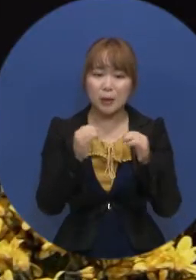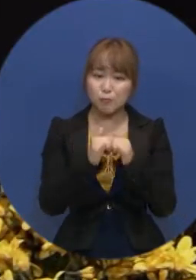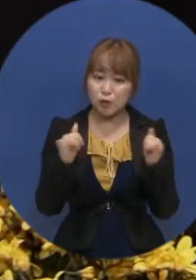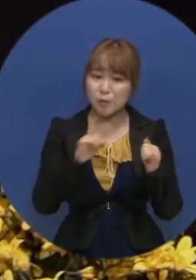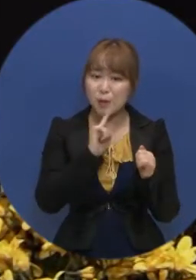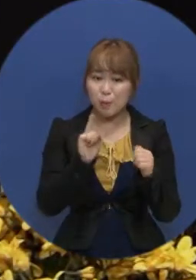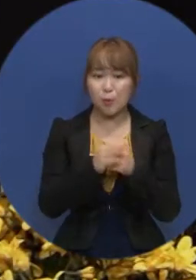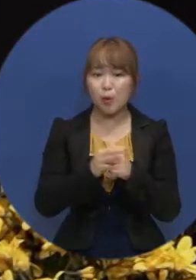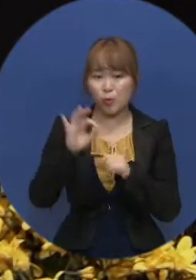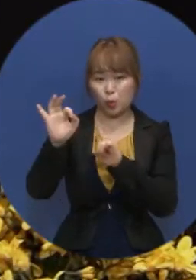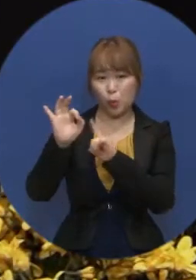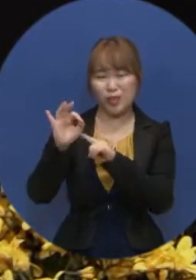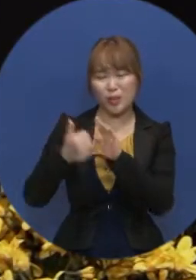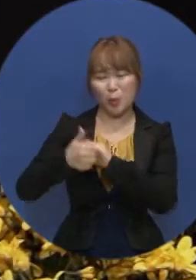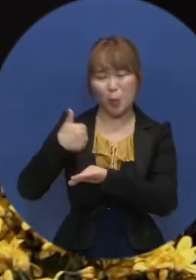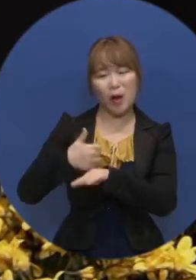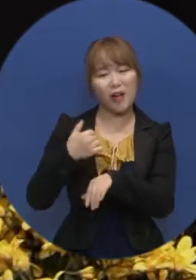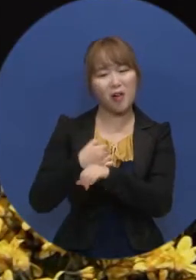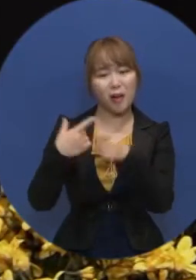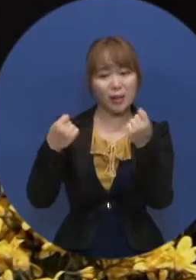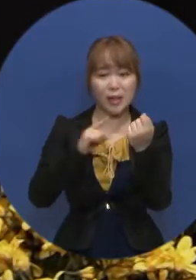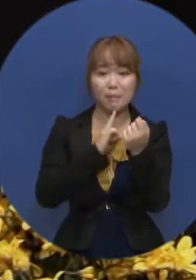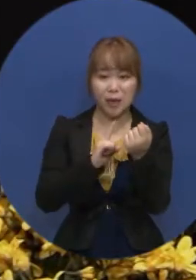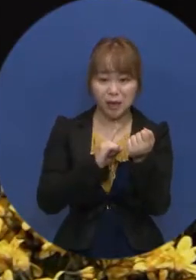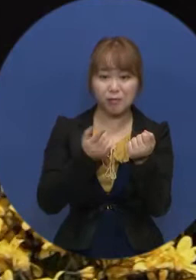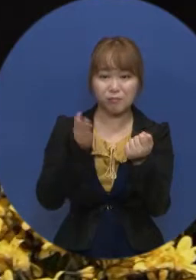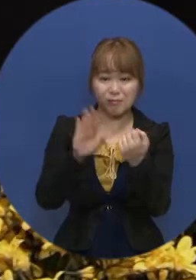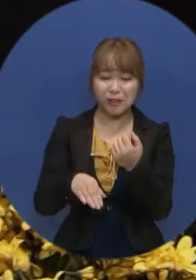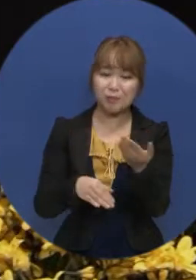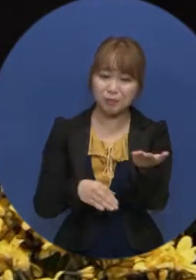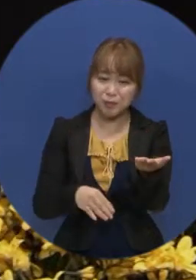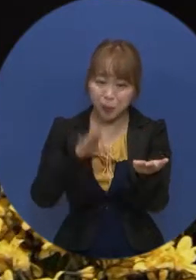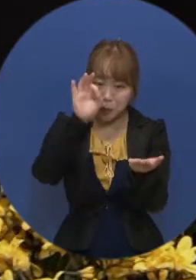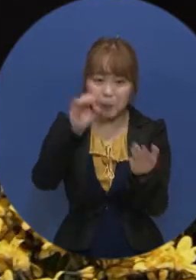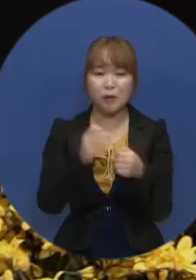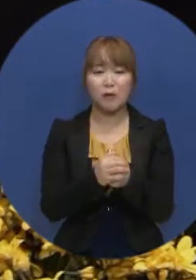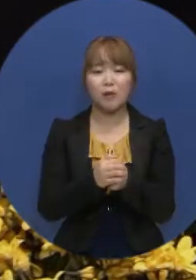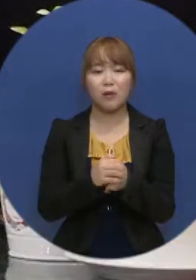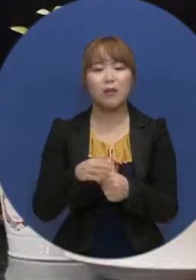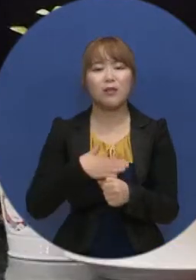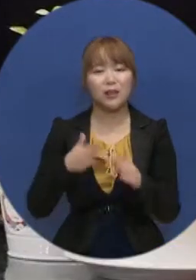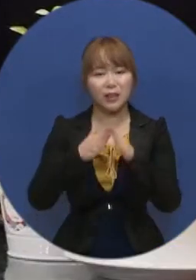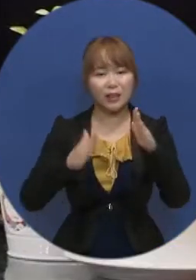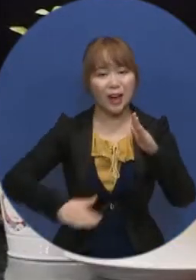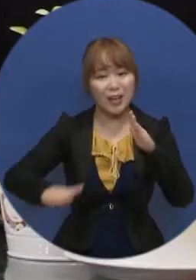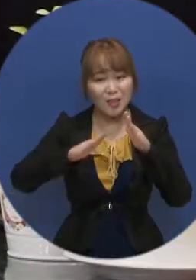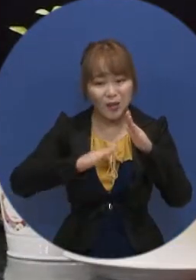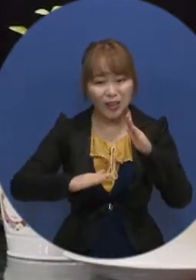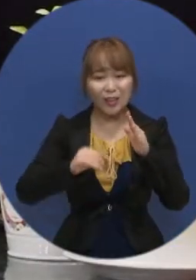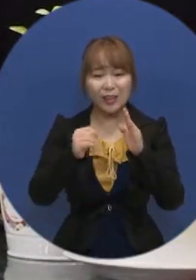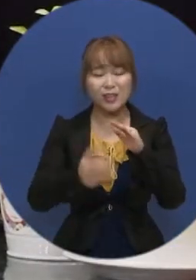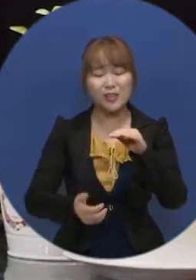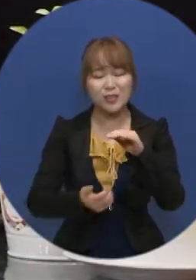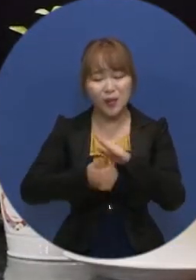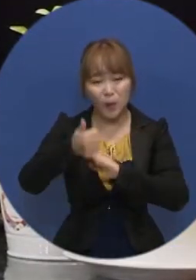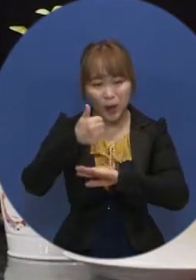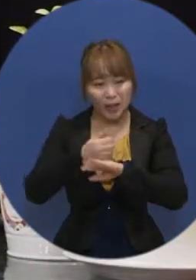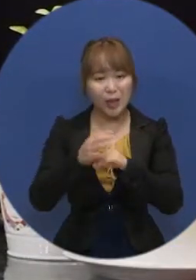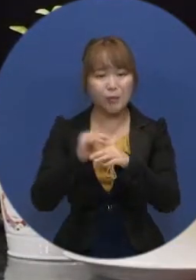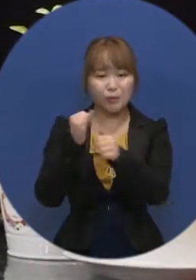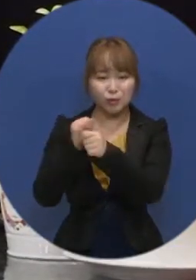돈에 성공을 했다라고 얘기를 합니다. 근데 우리 이사님 같은 경우는 나는 가정에 성공했다. 내가